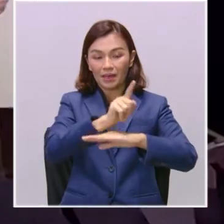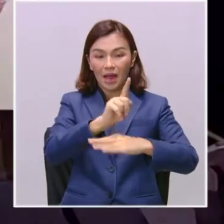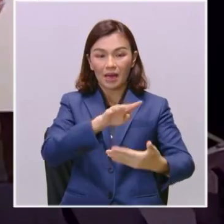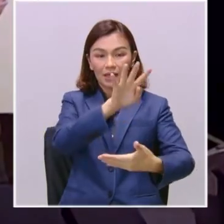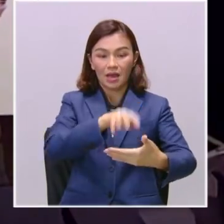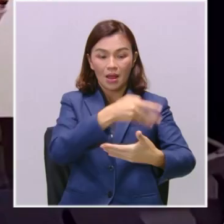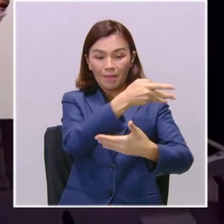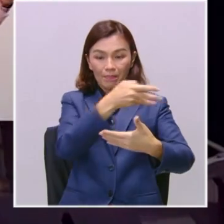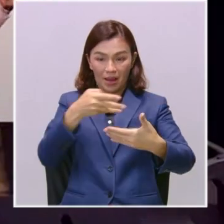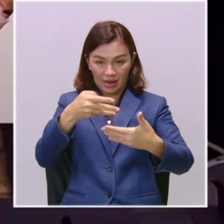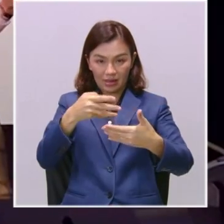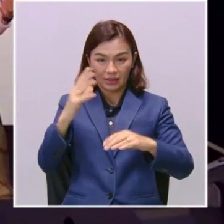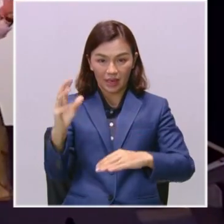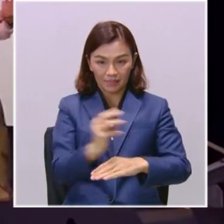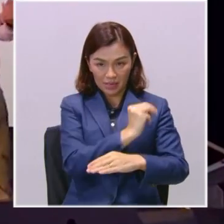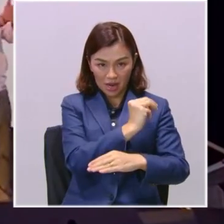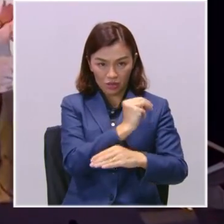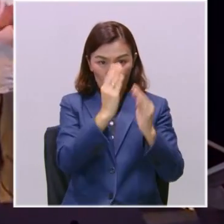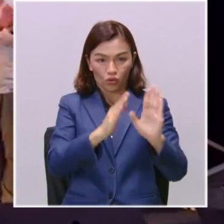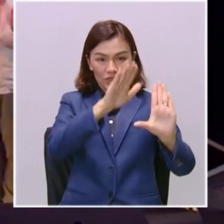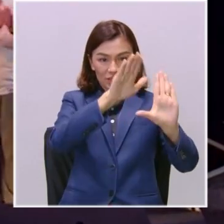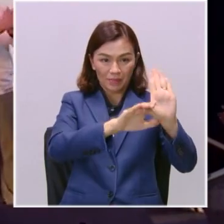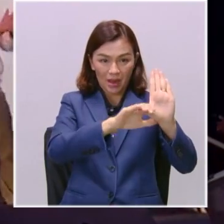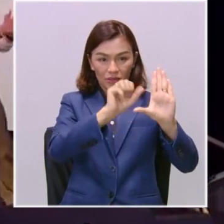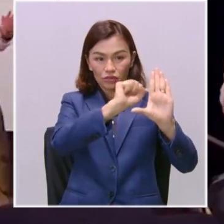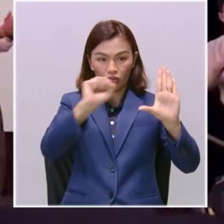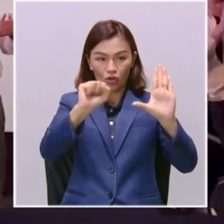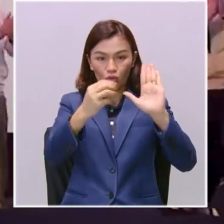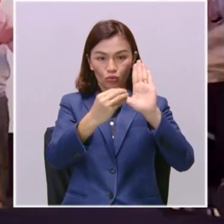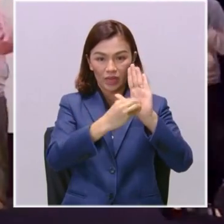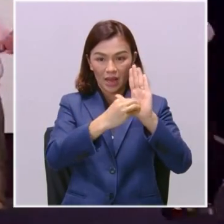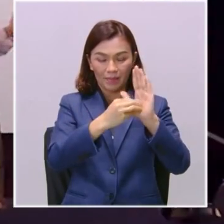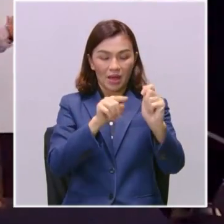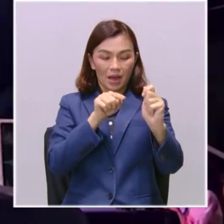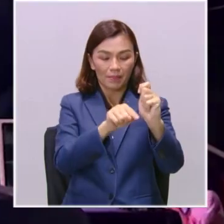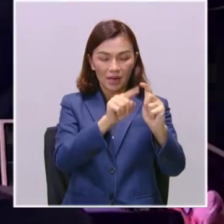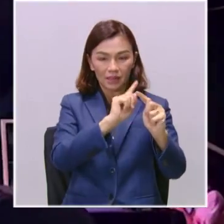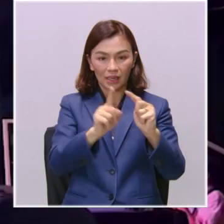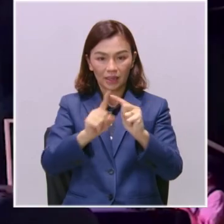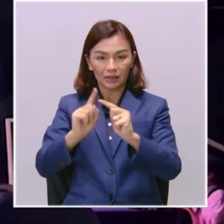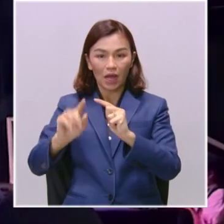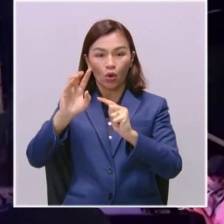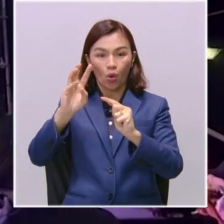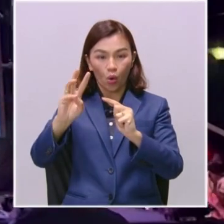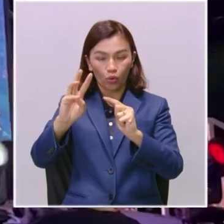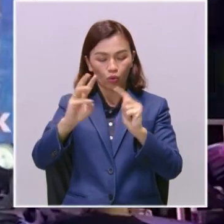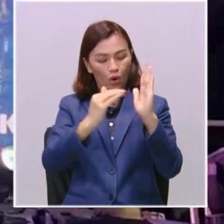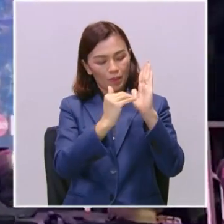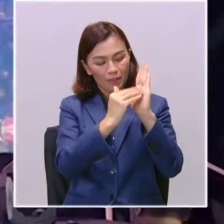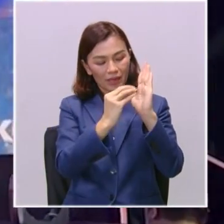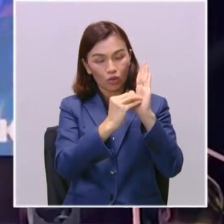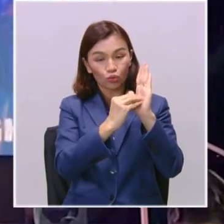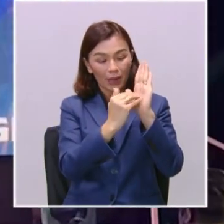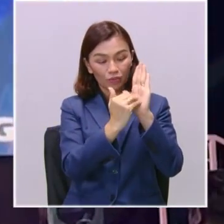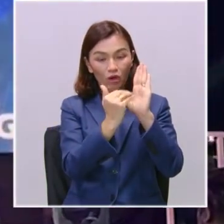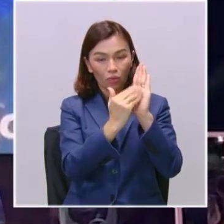าสตร์การเมืองพร้อมด้วยว่าที่ผู้สมัครส.ส.กรุงเทพมหานครทั้ง6เขตกรุงเทพในโซนเหนือก็ชูนโยบายเพื่อค